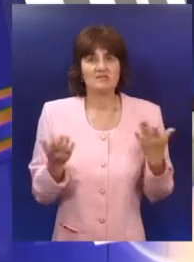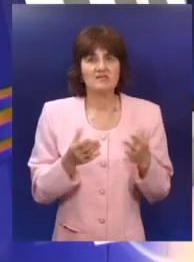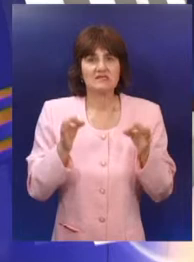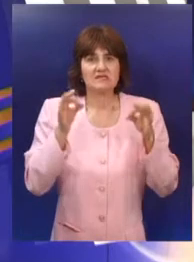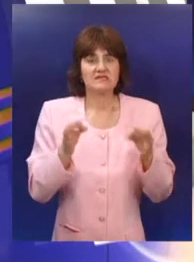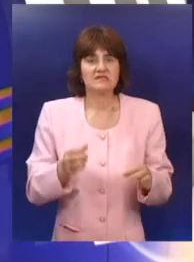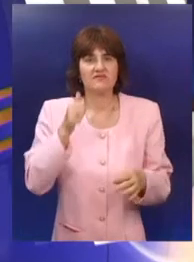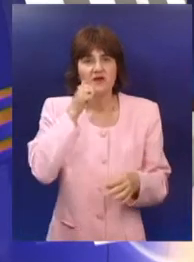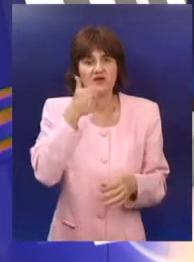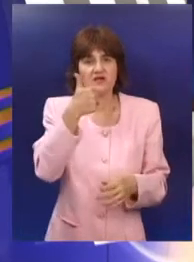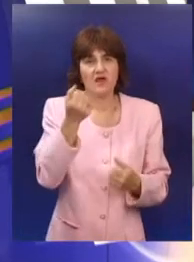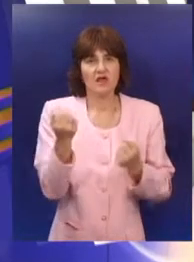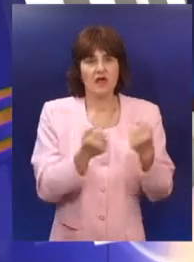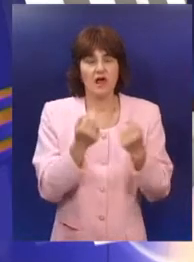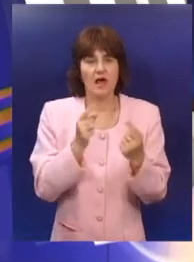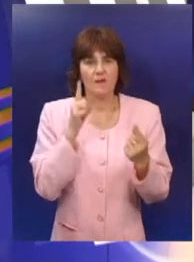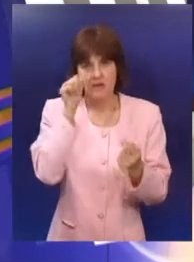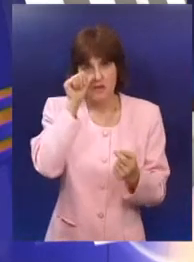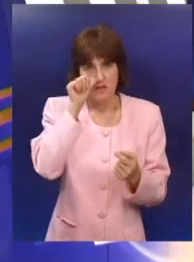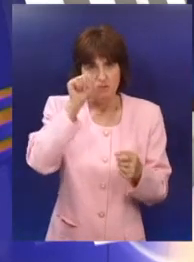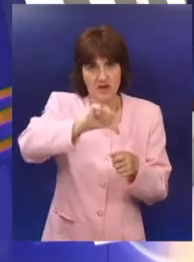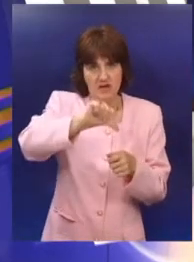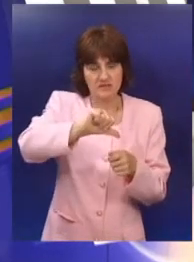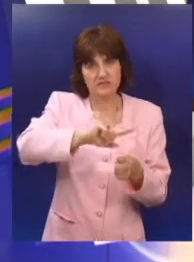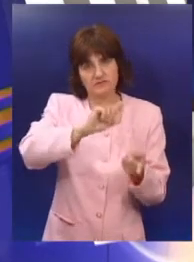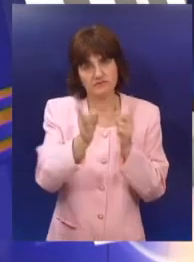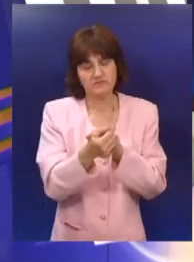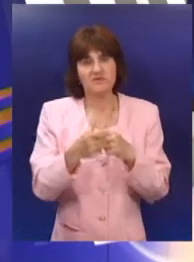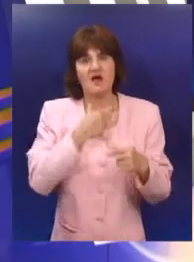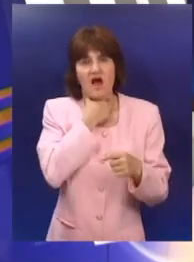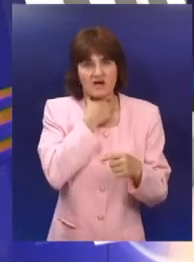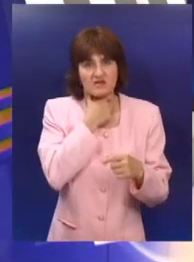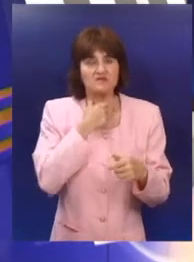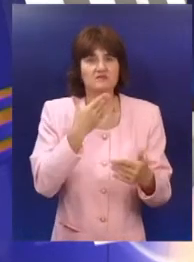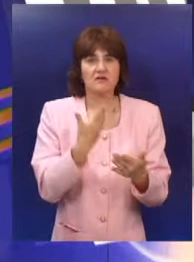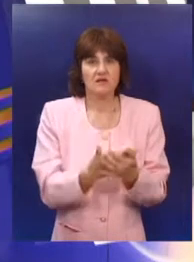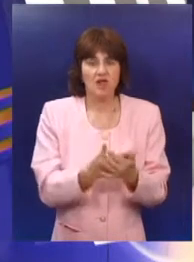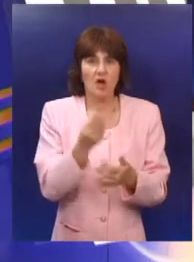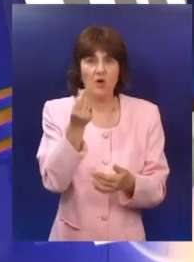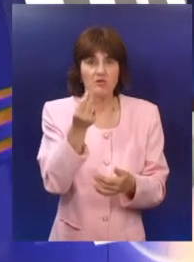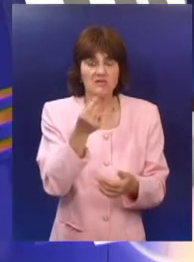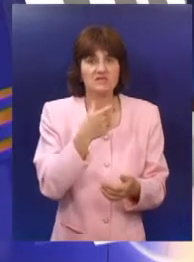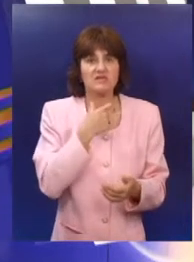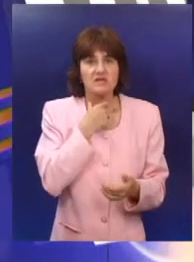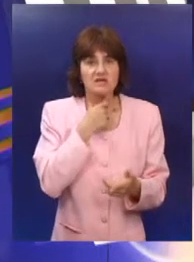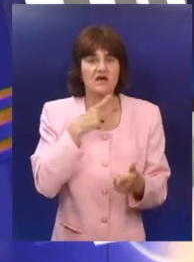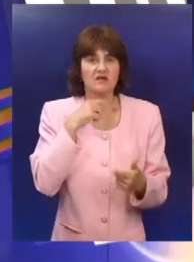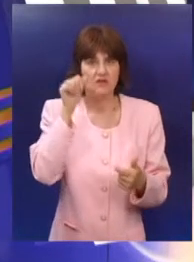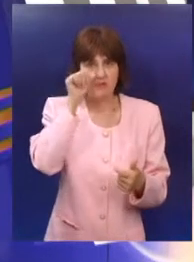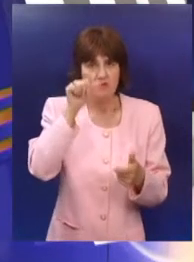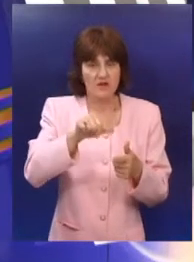gde prosječno svaki dan jedan automobil pređe sa benzina na TNG. Obzirom na to da je posljednjih nedelja cena